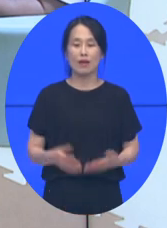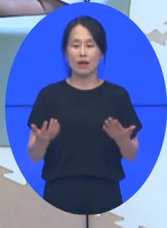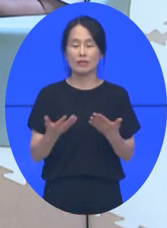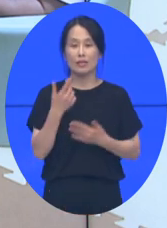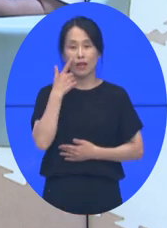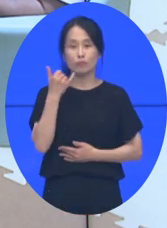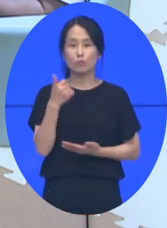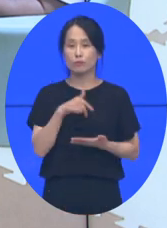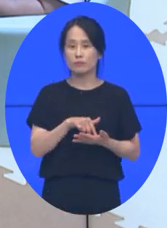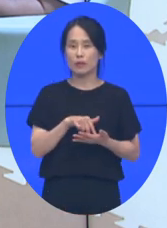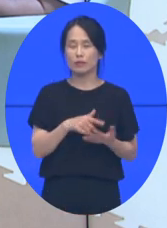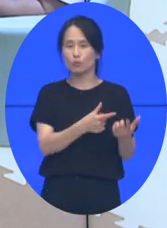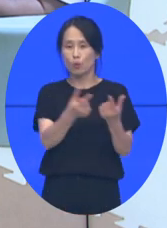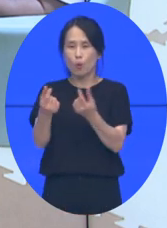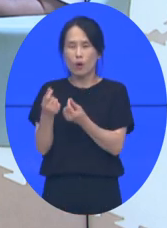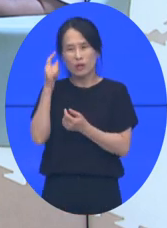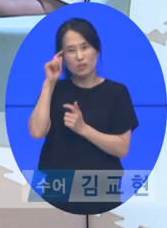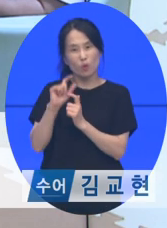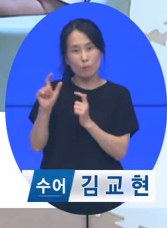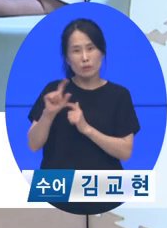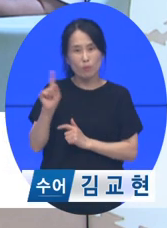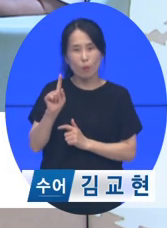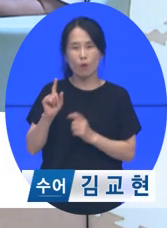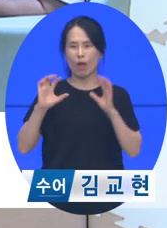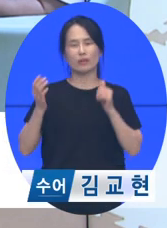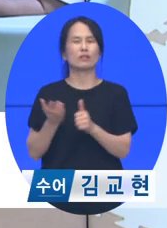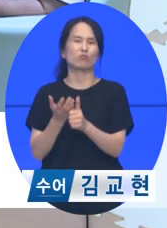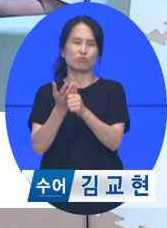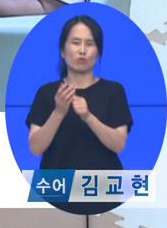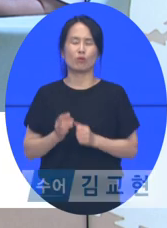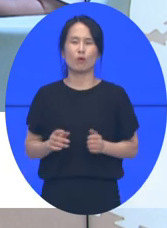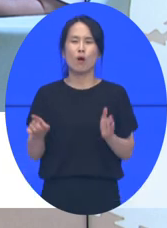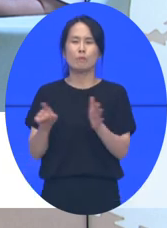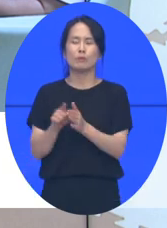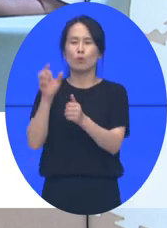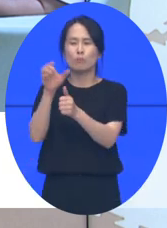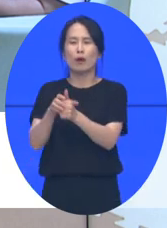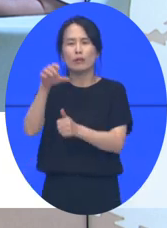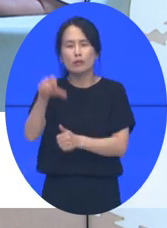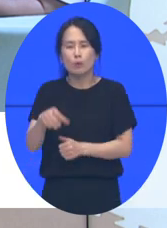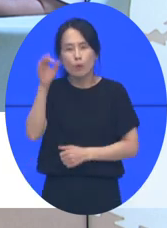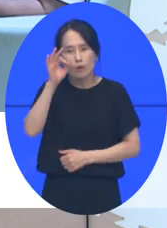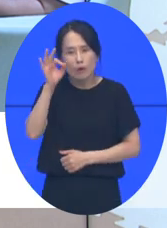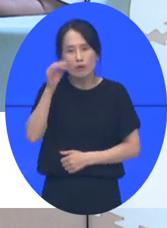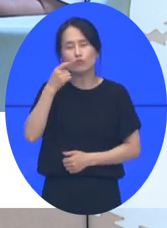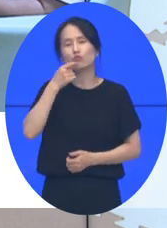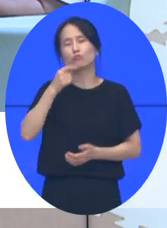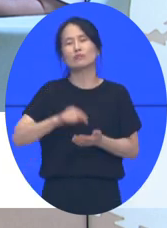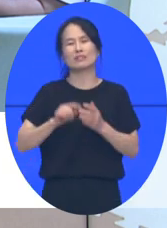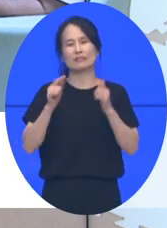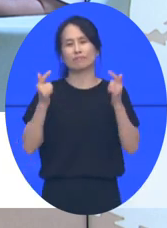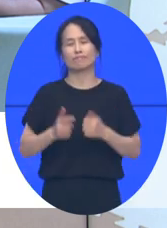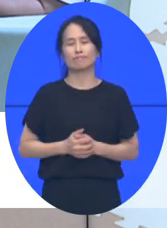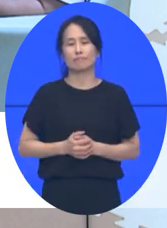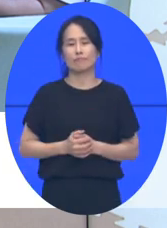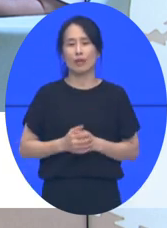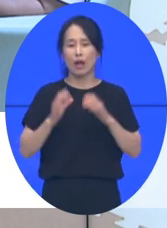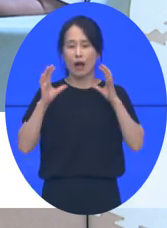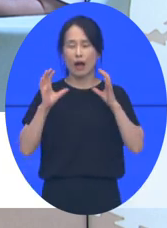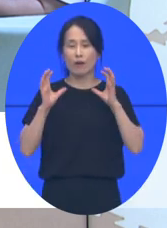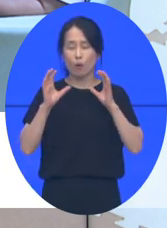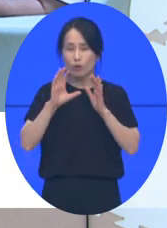일하는 부모들의 공통된 고민은 양육일 겁니다. 아이를 믿고 맡길 수 있는 곳을 구하는 게 쉽지 않은데요. 특히